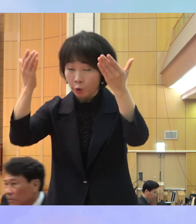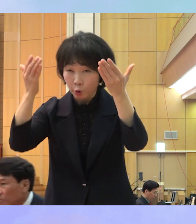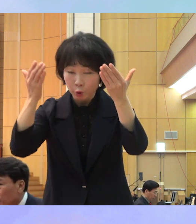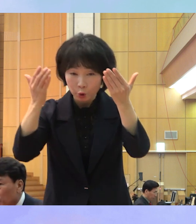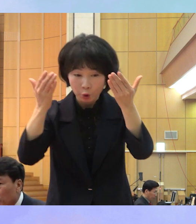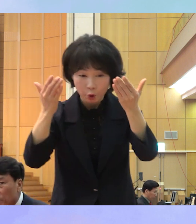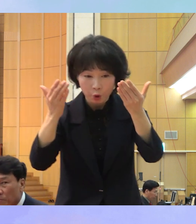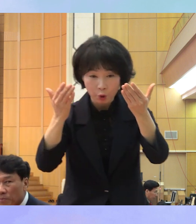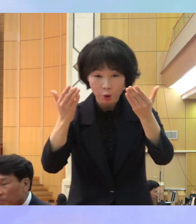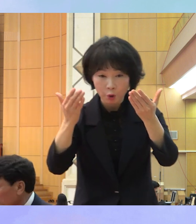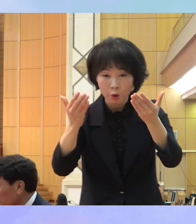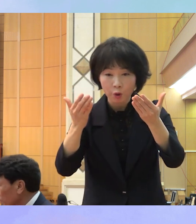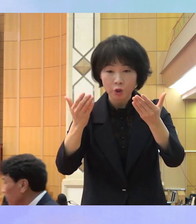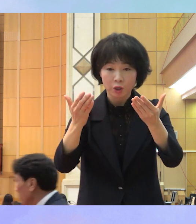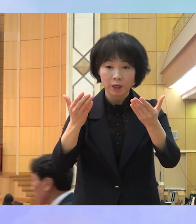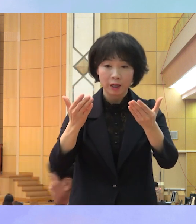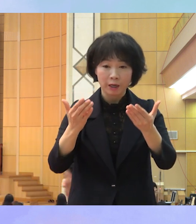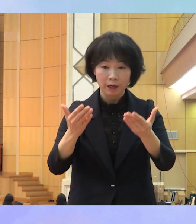나에게